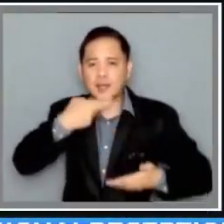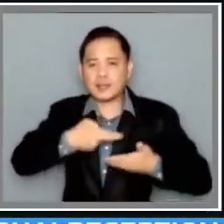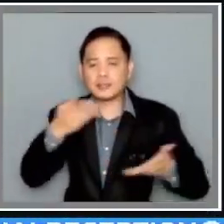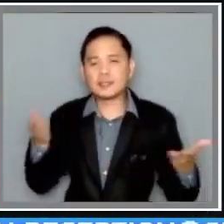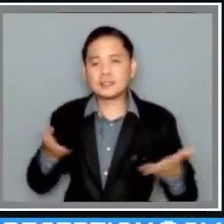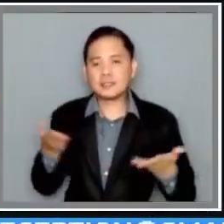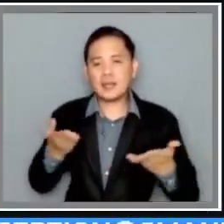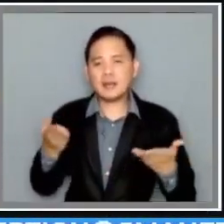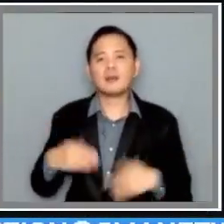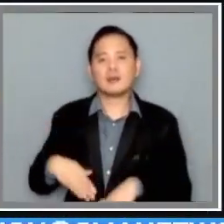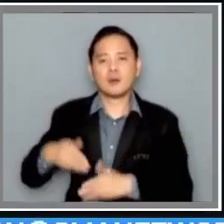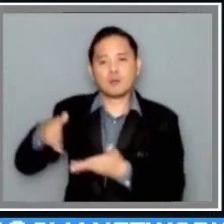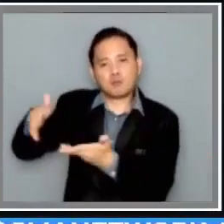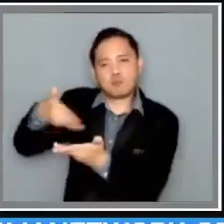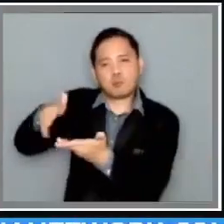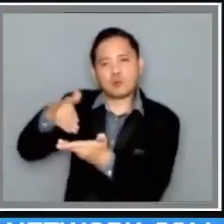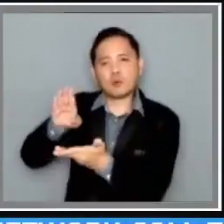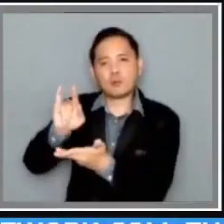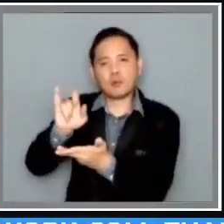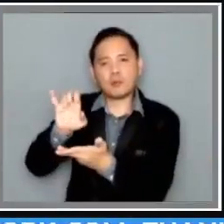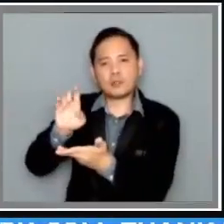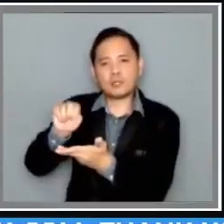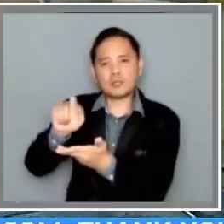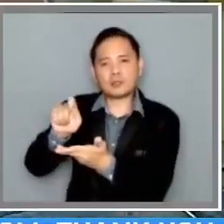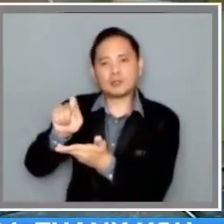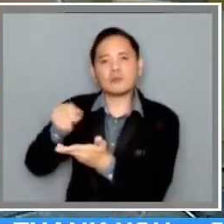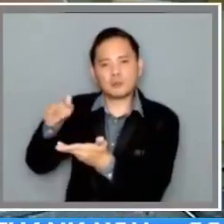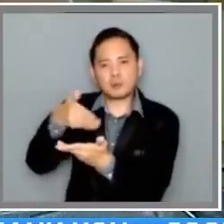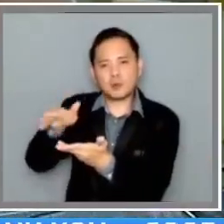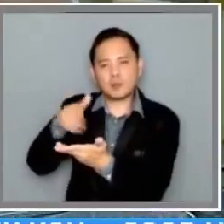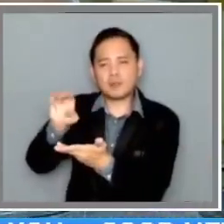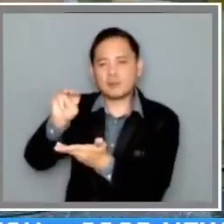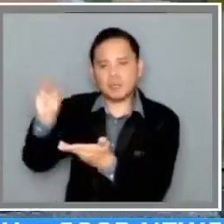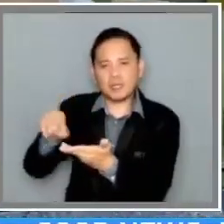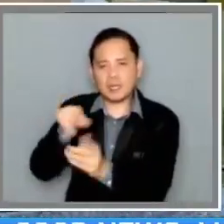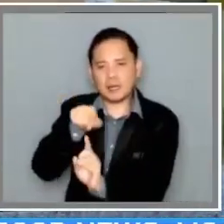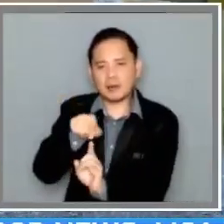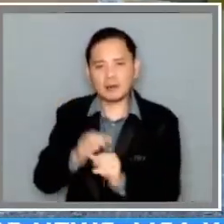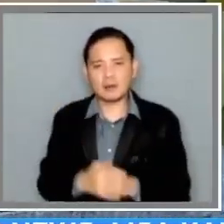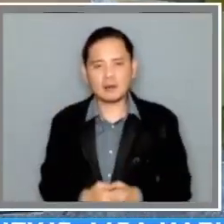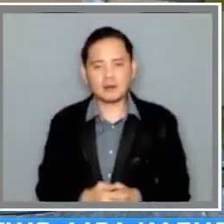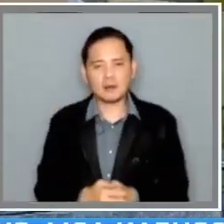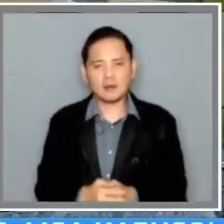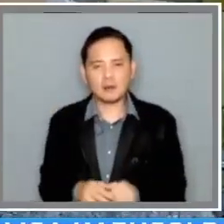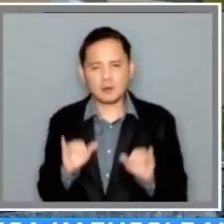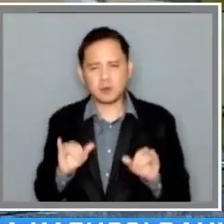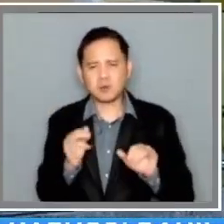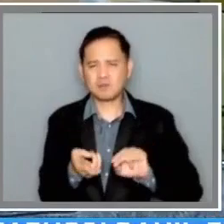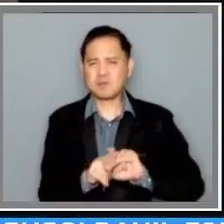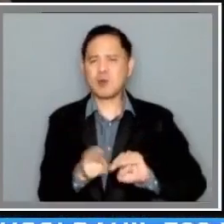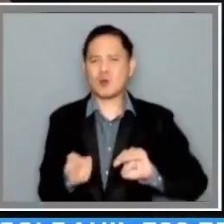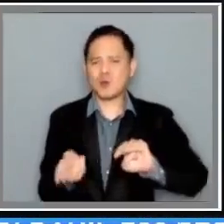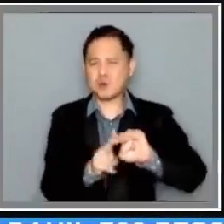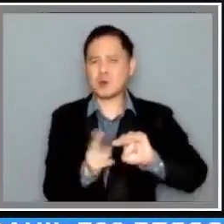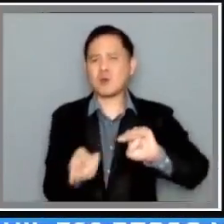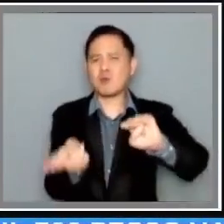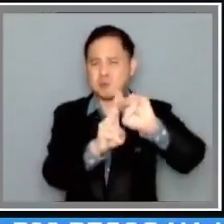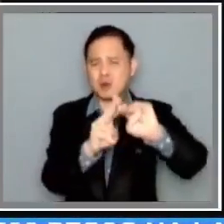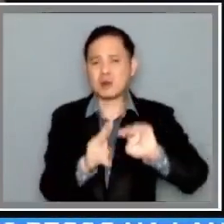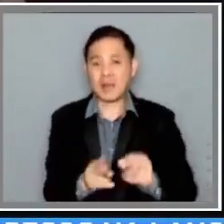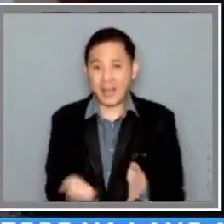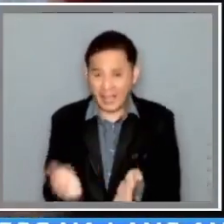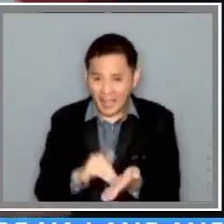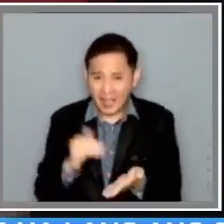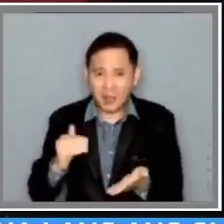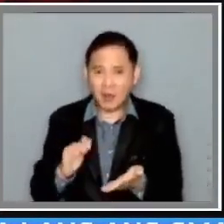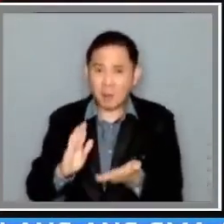sa Maynila. Noong nakapanayam ko siya noong Agosto kung kailan walang patid ang pagtaas ng presyo ng bigas, ganito na ang presyo niya.